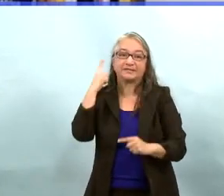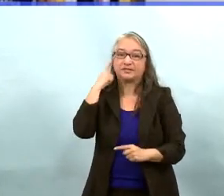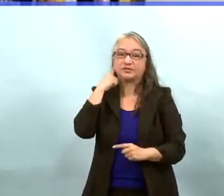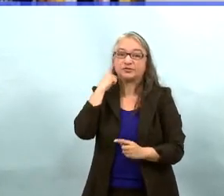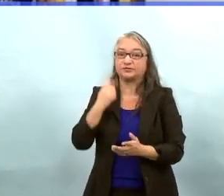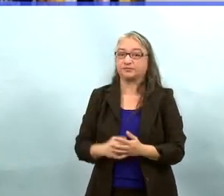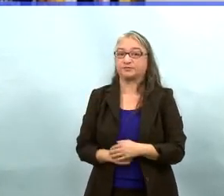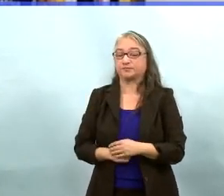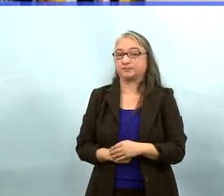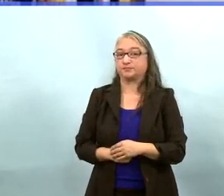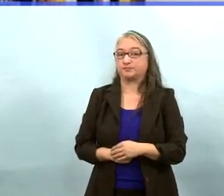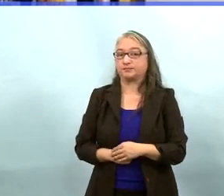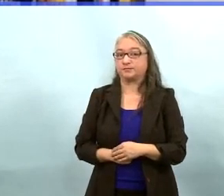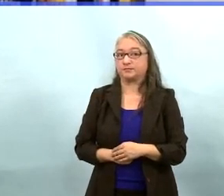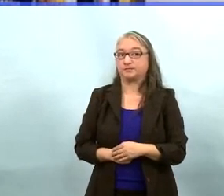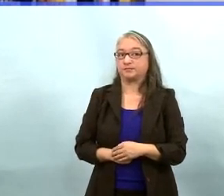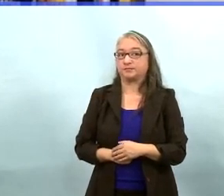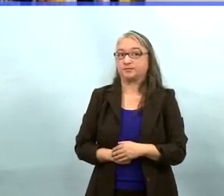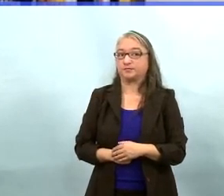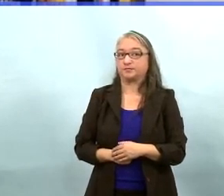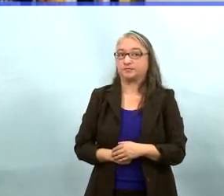Question inaudible.